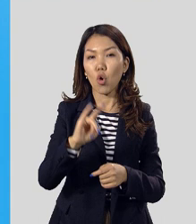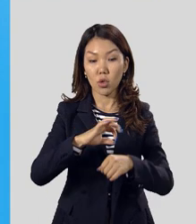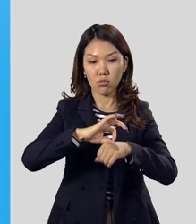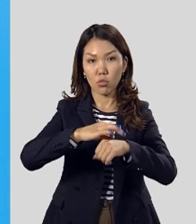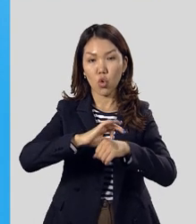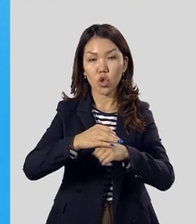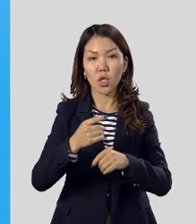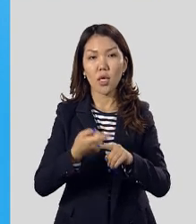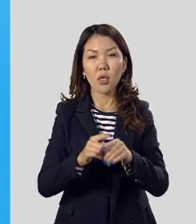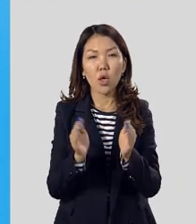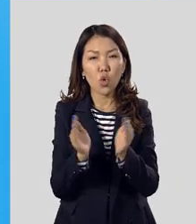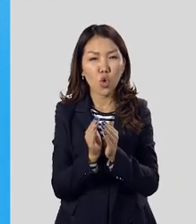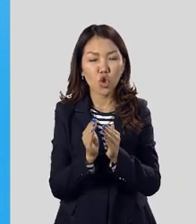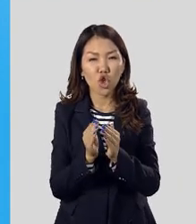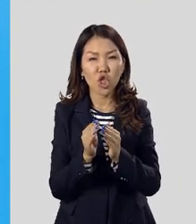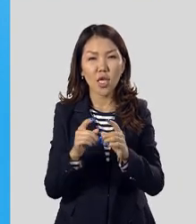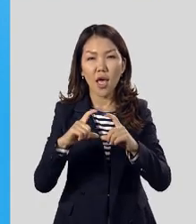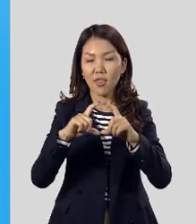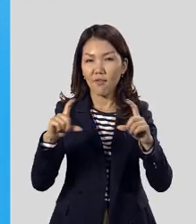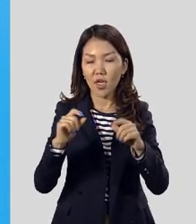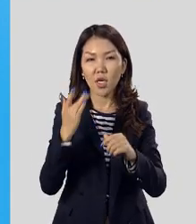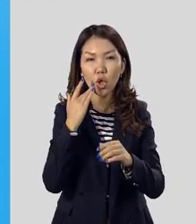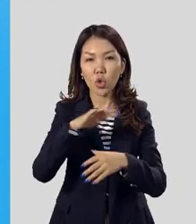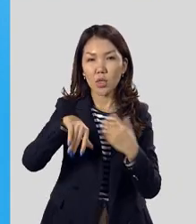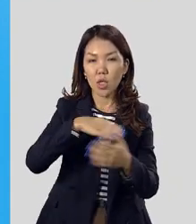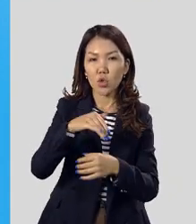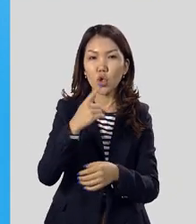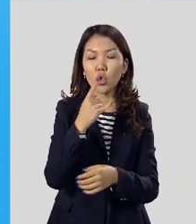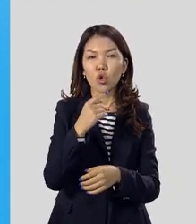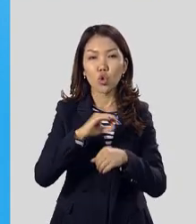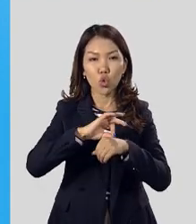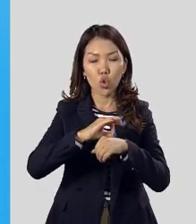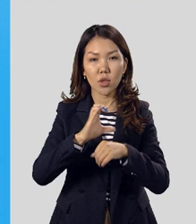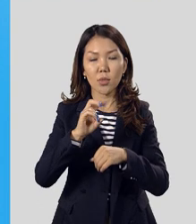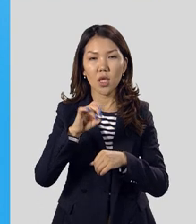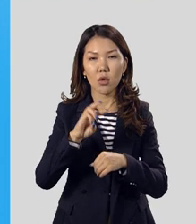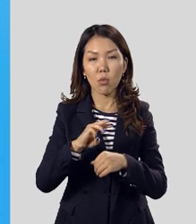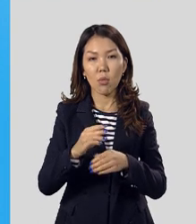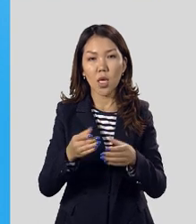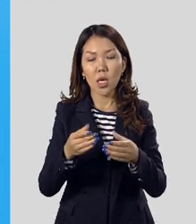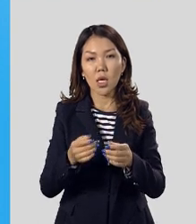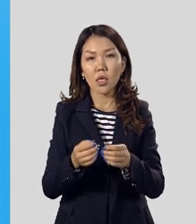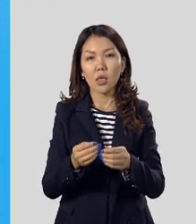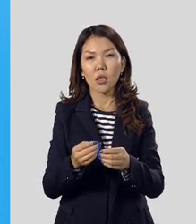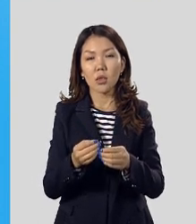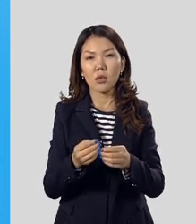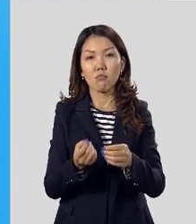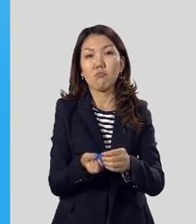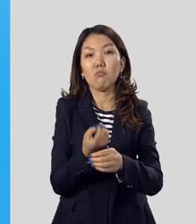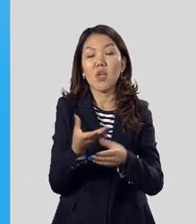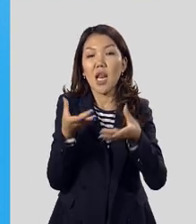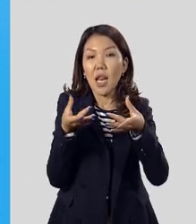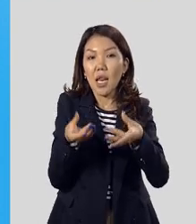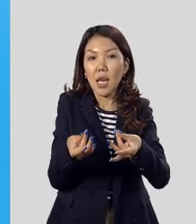отверстия, которые смешиваются с кожным салом и образуют немного липкую защитную пленку. Это